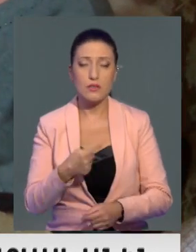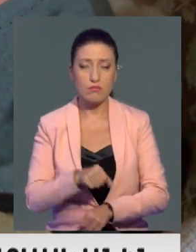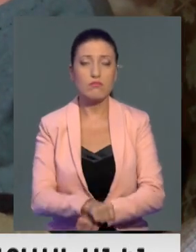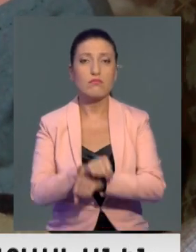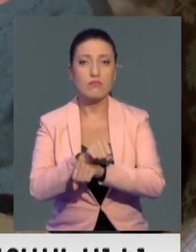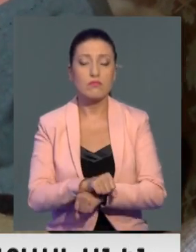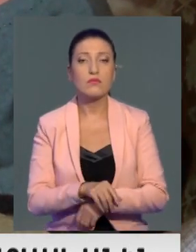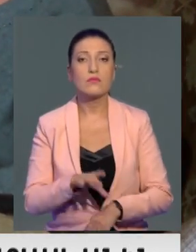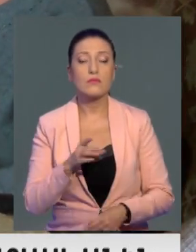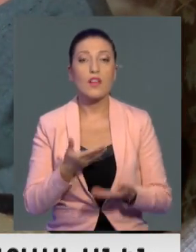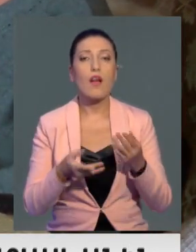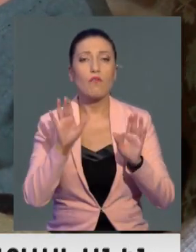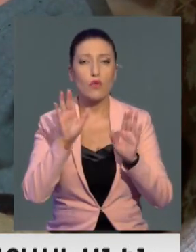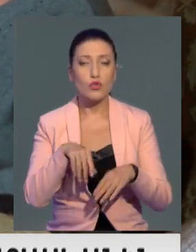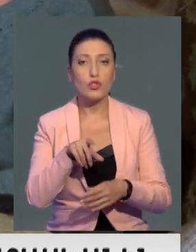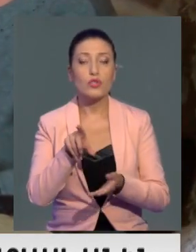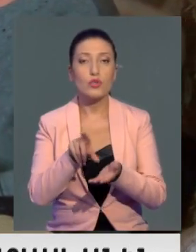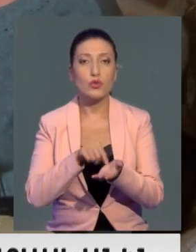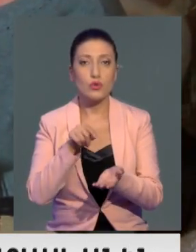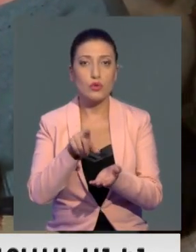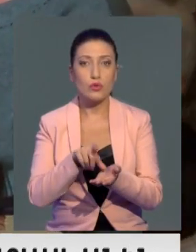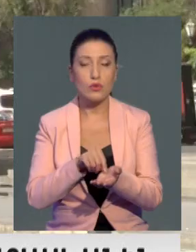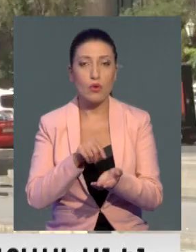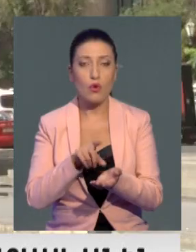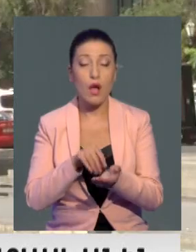Ոչինչ, թոշակարով իրանք հասցրեցի, թոշակարով էլ